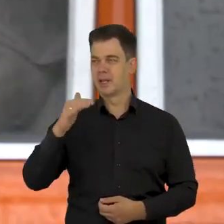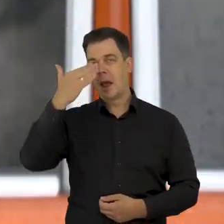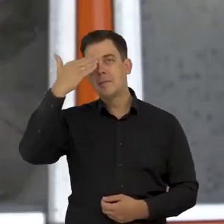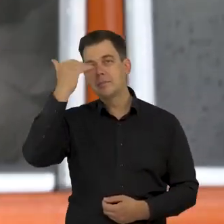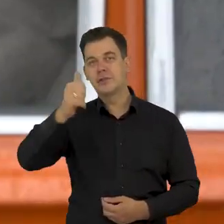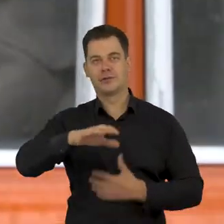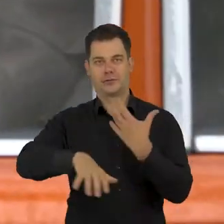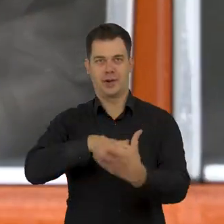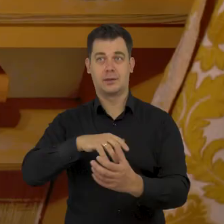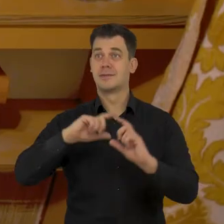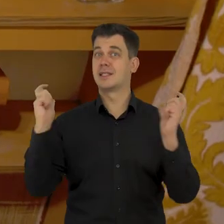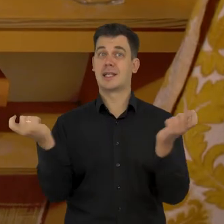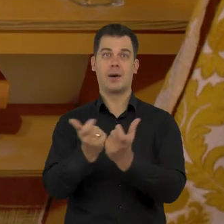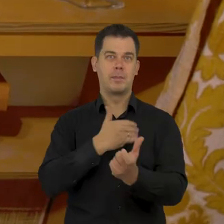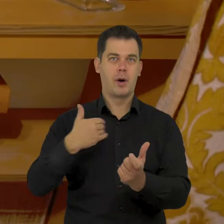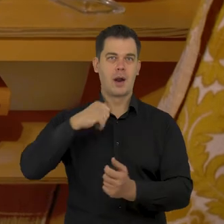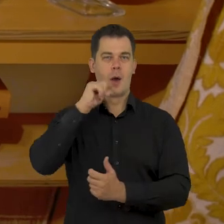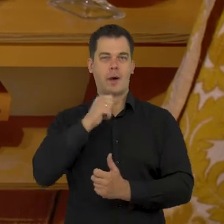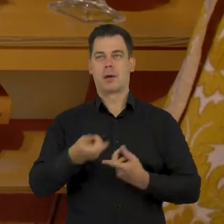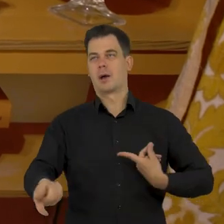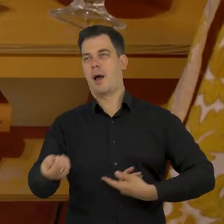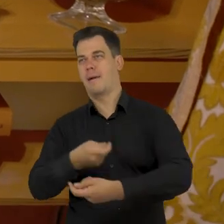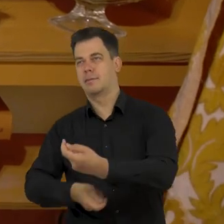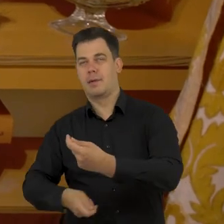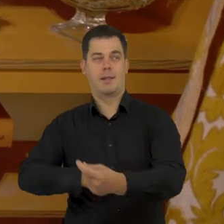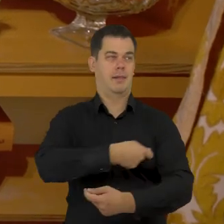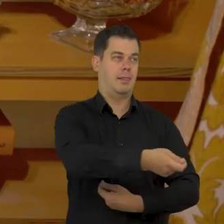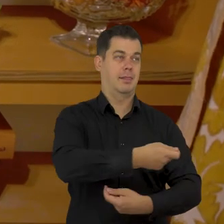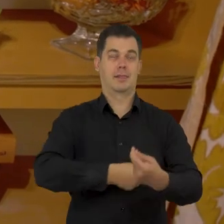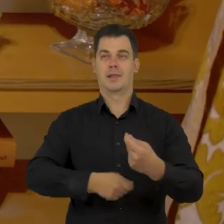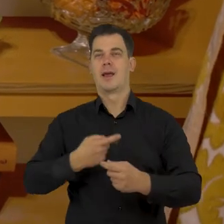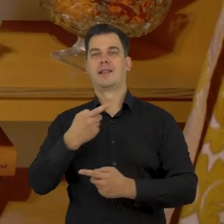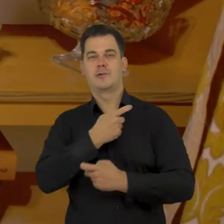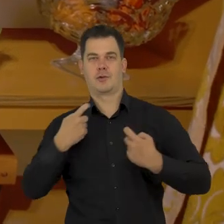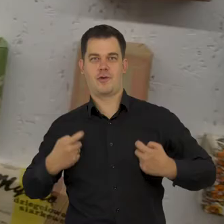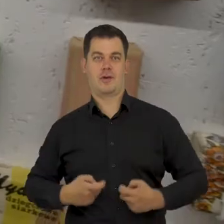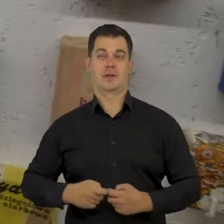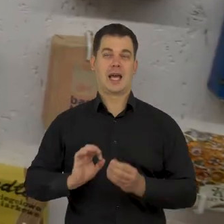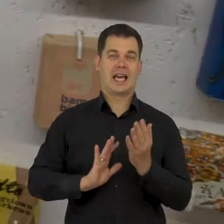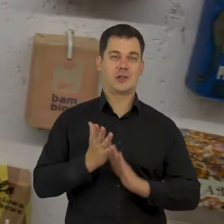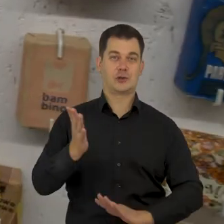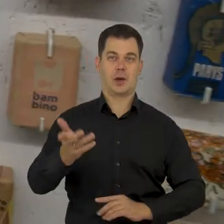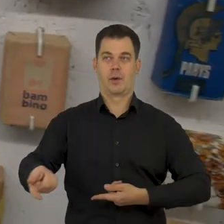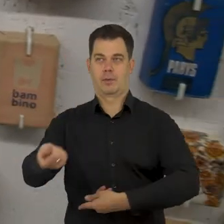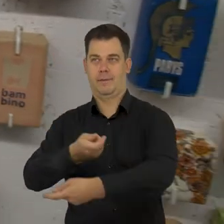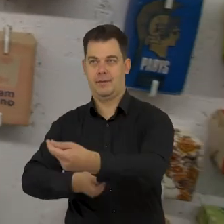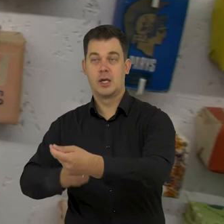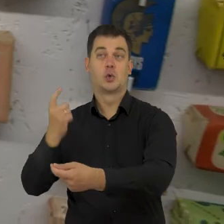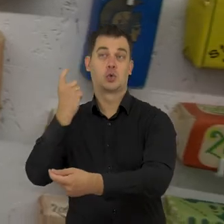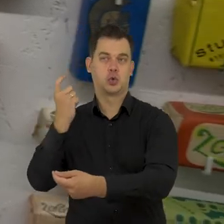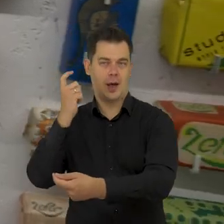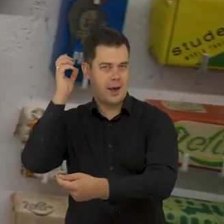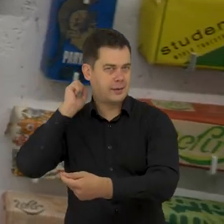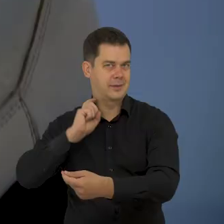w załatwianiu. Krążyli po Polsce i Europie z towarami, tu zawozili dezodoranty, tam kryształy. Wymieniali to na